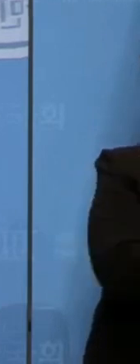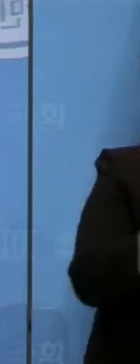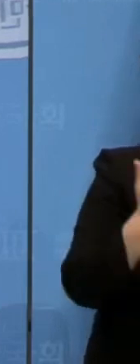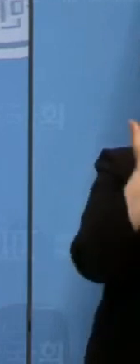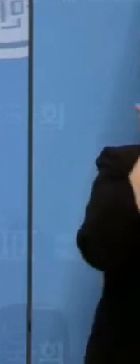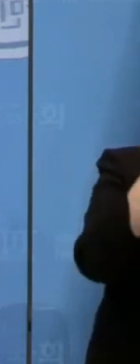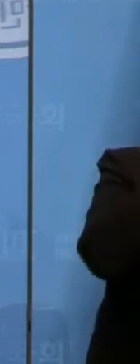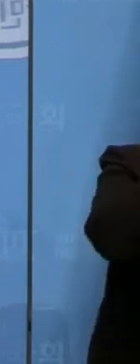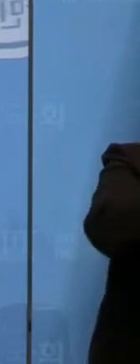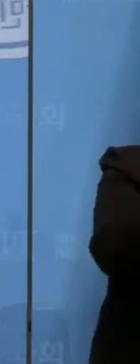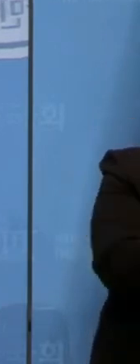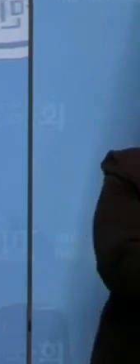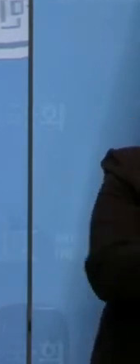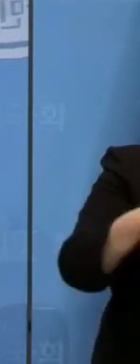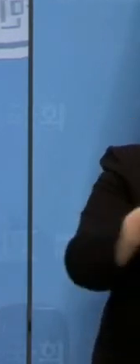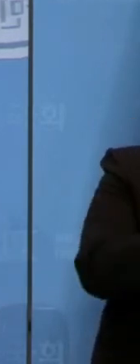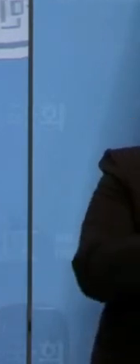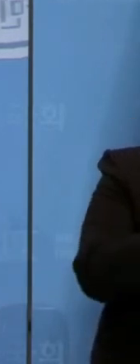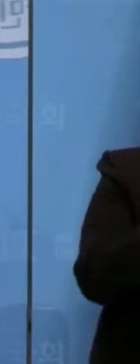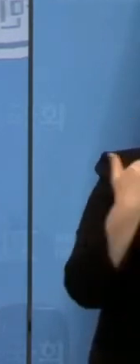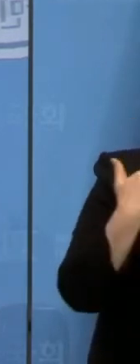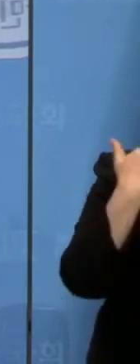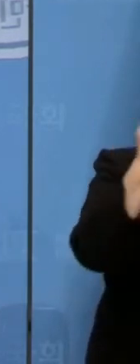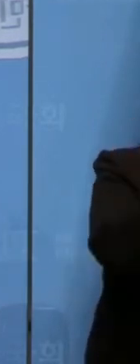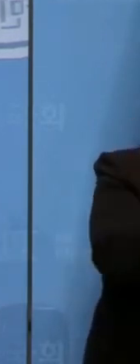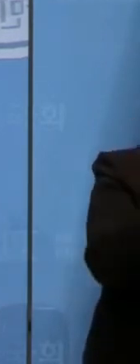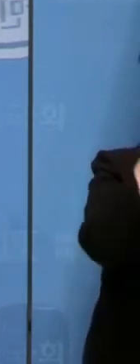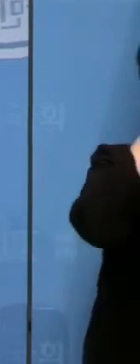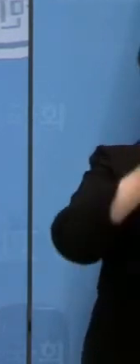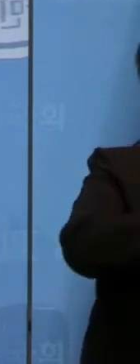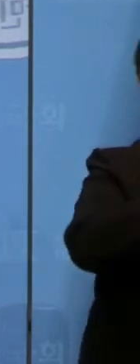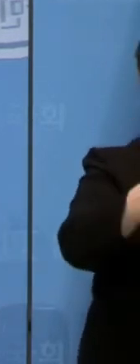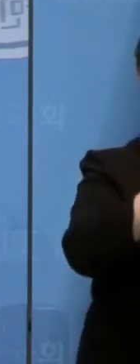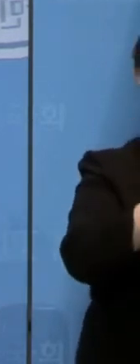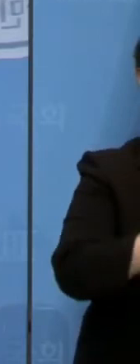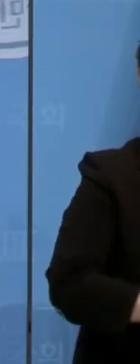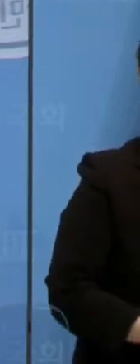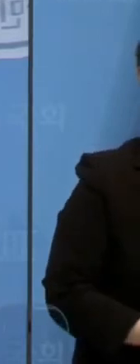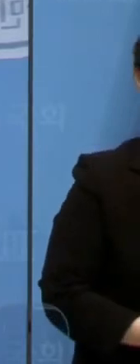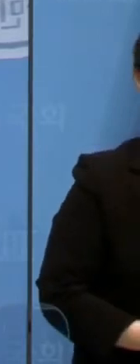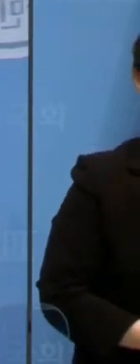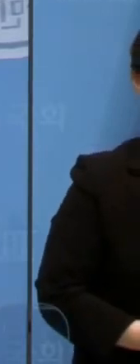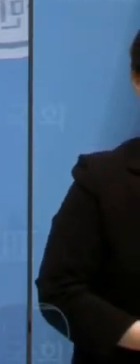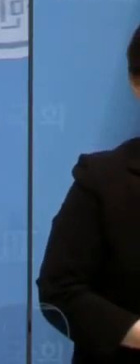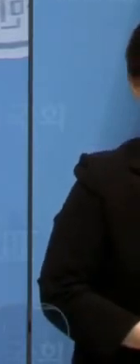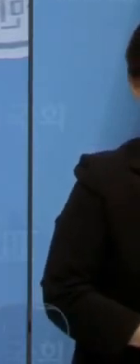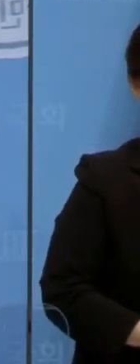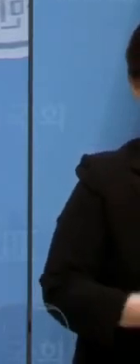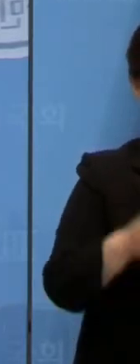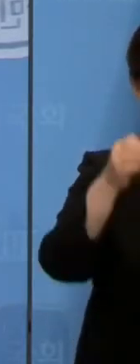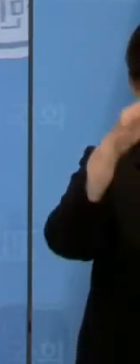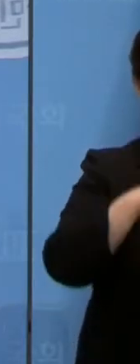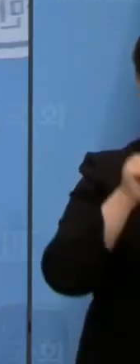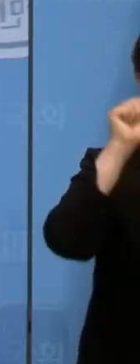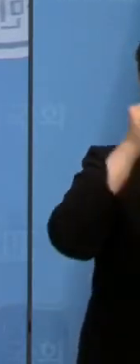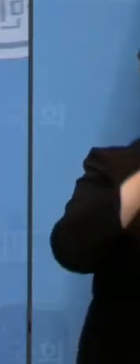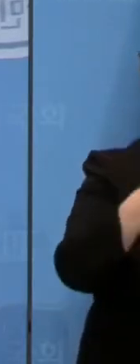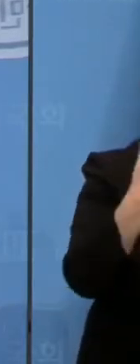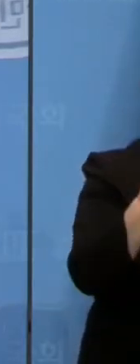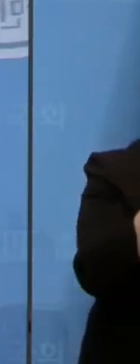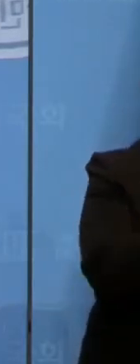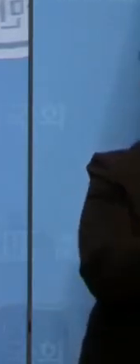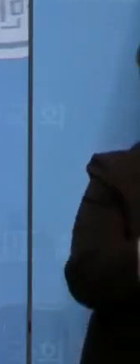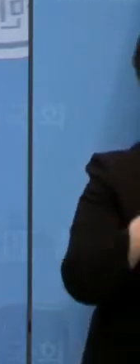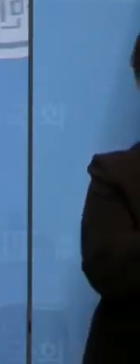경제성장과 민주주의를 함께 이룬 아시아 국가로서 80년 광주항쟁을 떠올리게 하는 미얀마 투쟁을 지지하고 탄압에